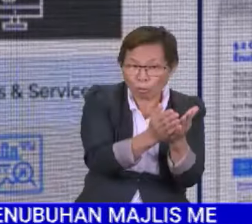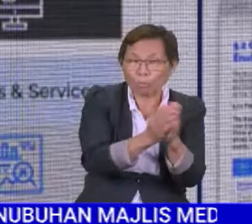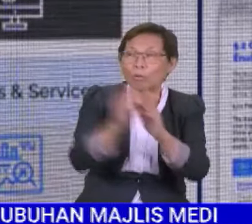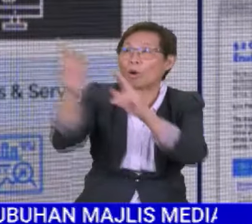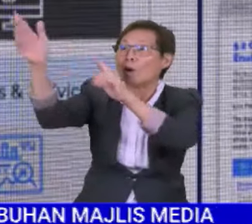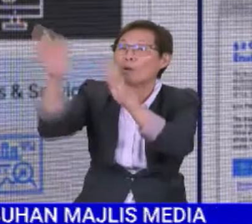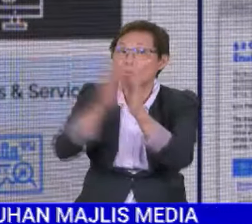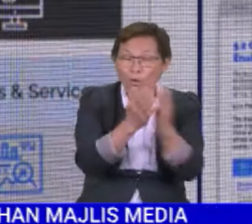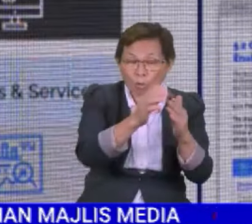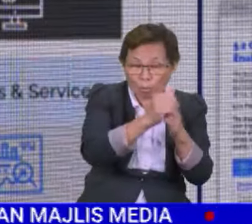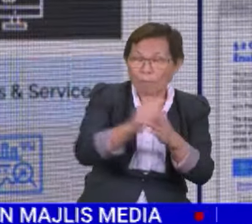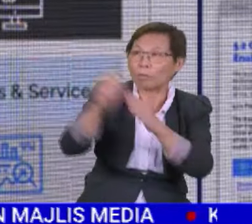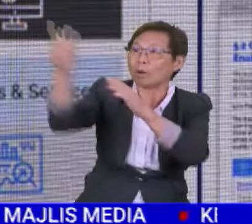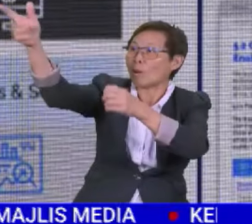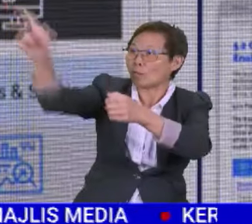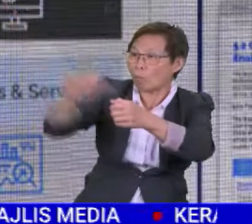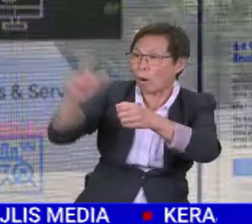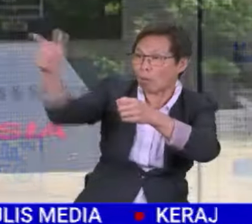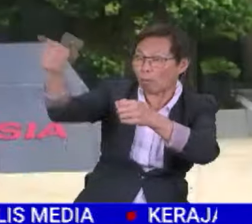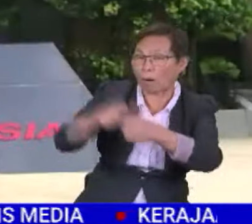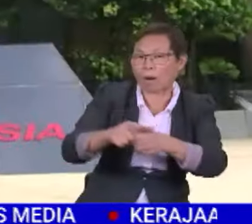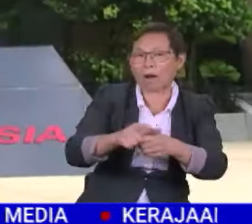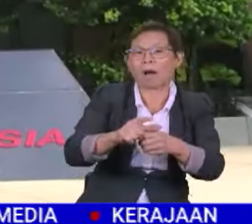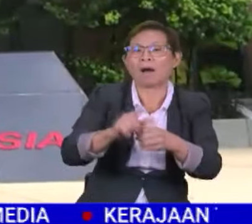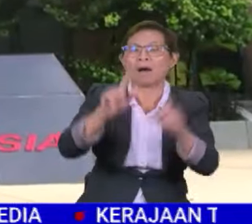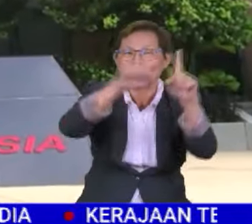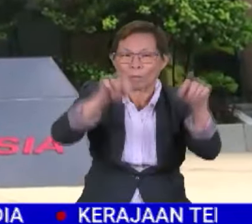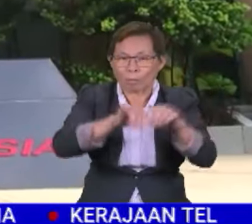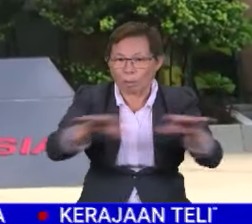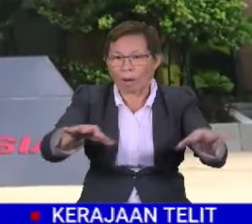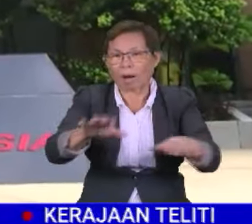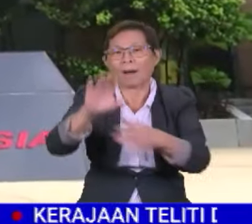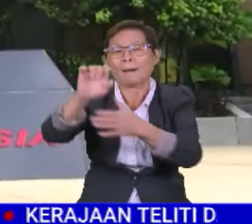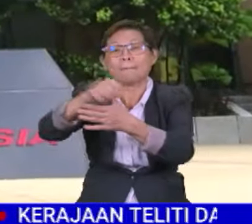dimuat turun di laman sesawang Bursa Malaysia sebagai sumber untuk